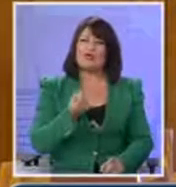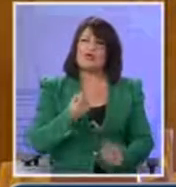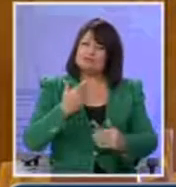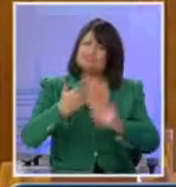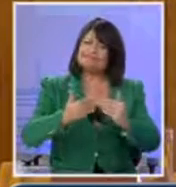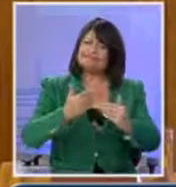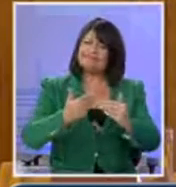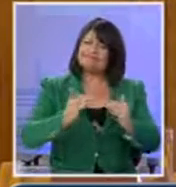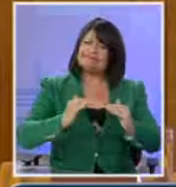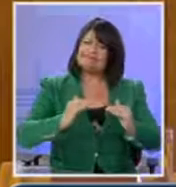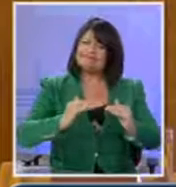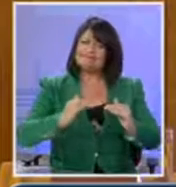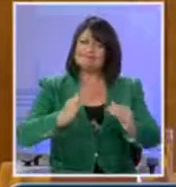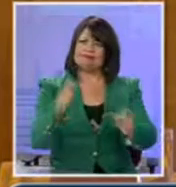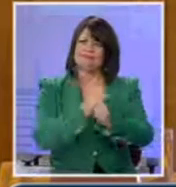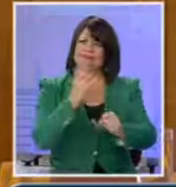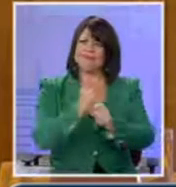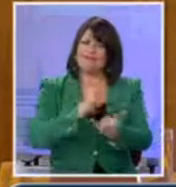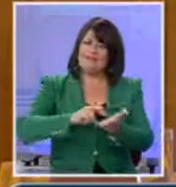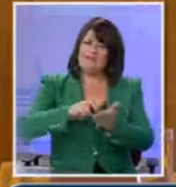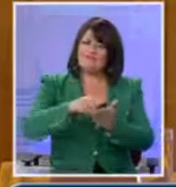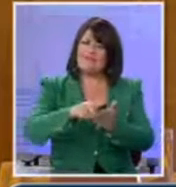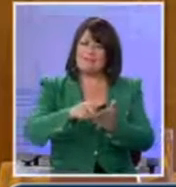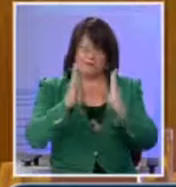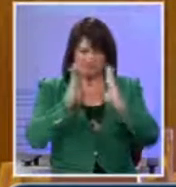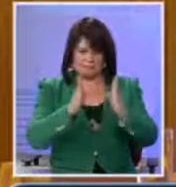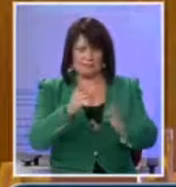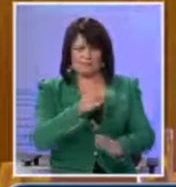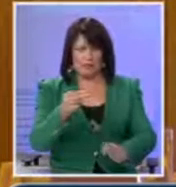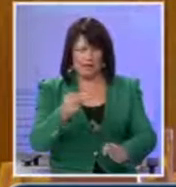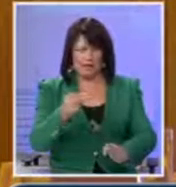σταθερές επιτυχίες και τα βήματα που έχουμε κάνει προς αυτή την κατεύθυνση.